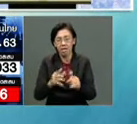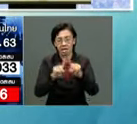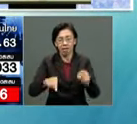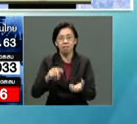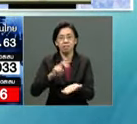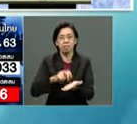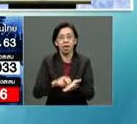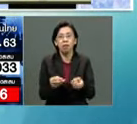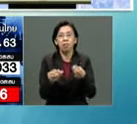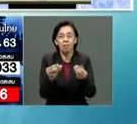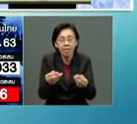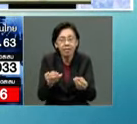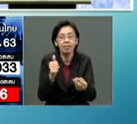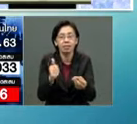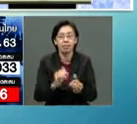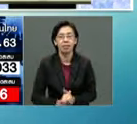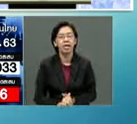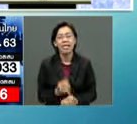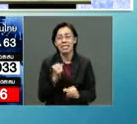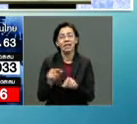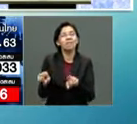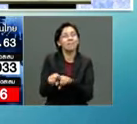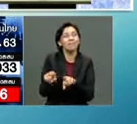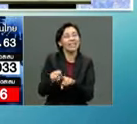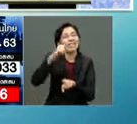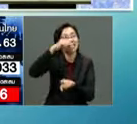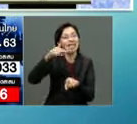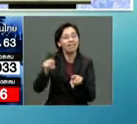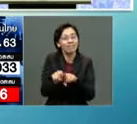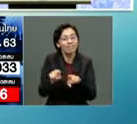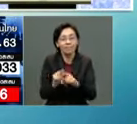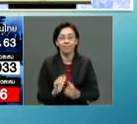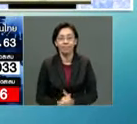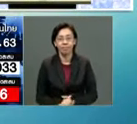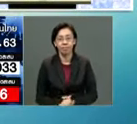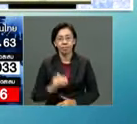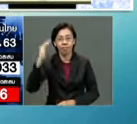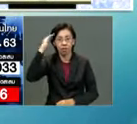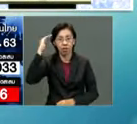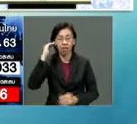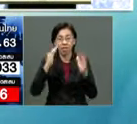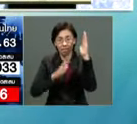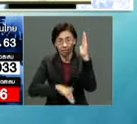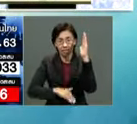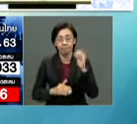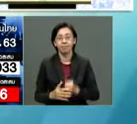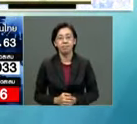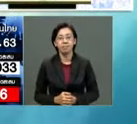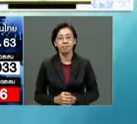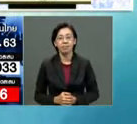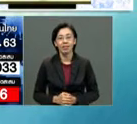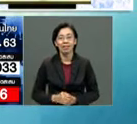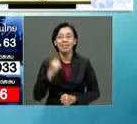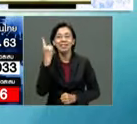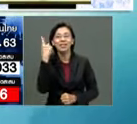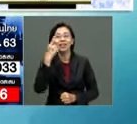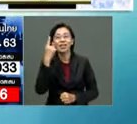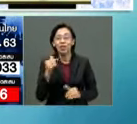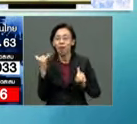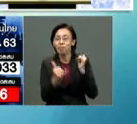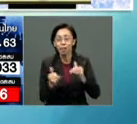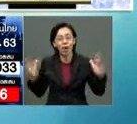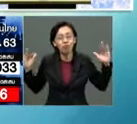ราทำคล้ายๆกันนะครับไปที่เกาหลีใต้ครับเกาหลีใต้ก็พบว่าจากสถานบันเทิงนะครับหลายท่านคงจำ